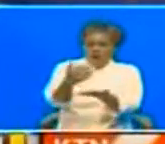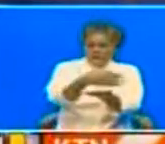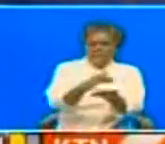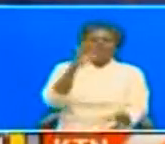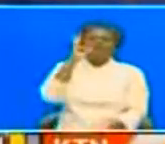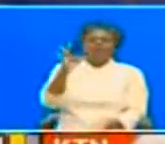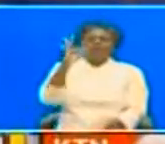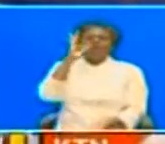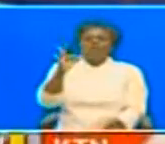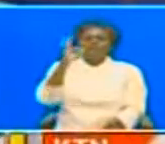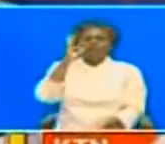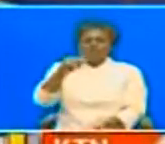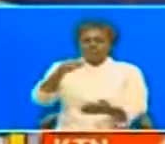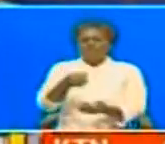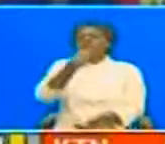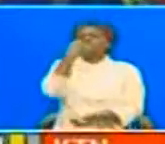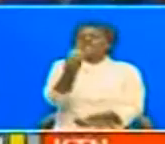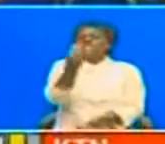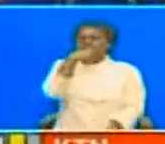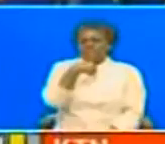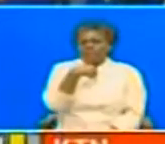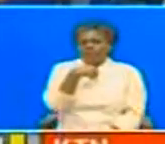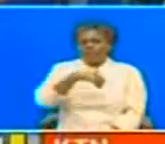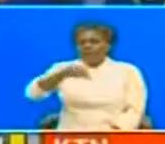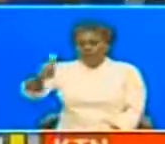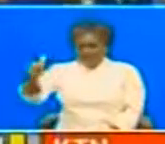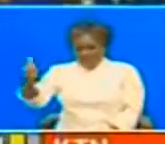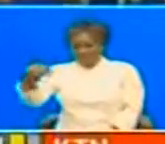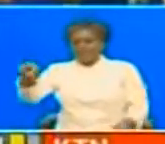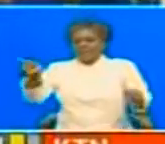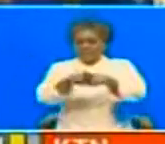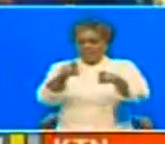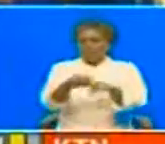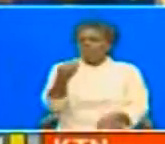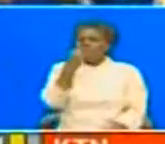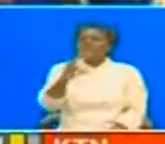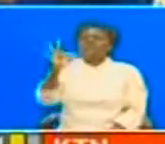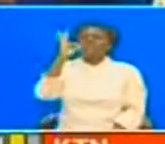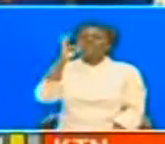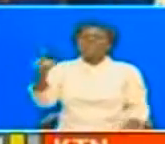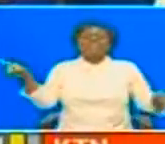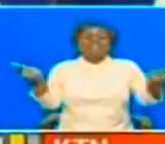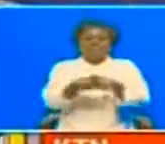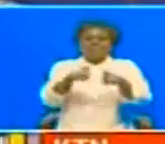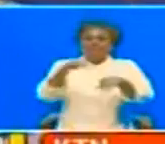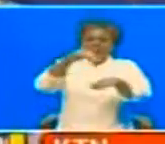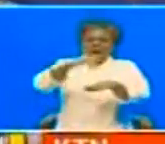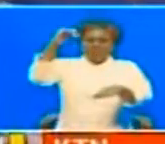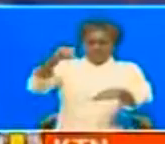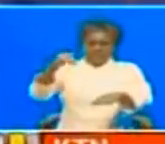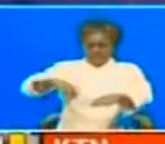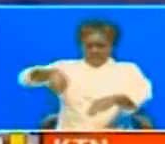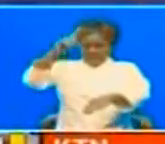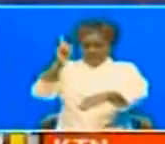mtunda wakipasua wakikula. Wenzake ambao pia walikula matunda hayo vile vile waliathirika. Fika